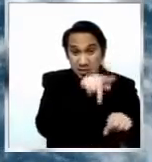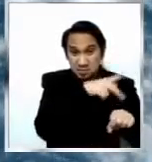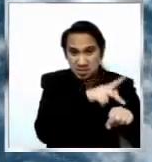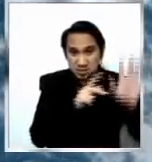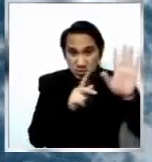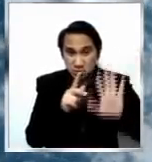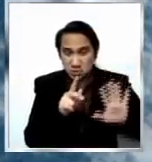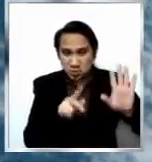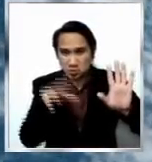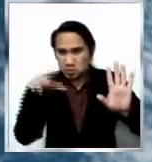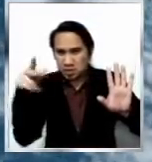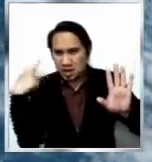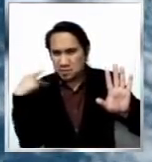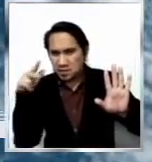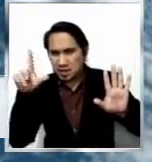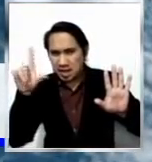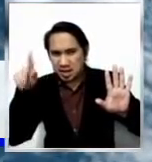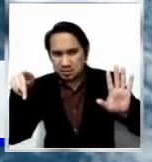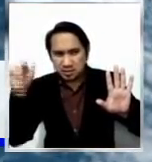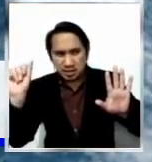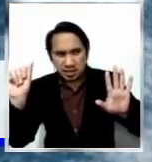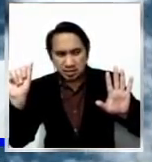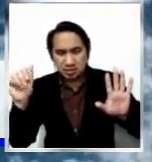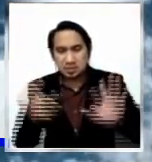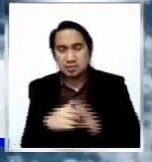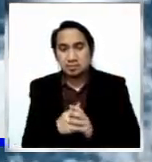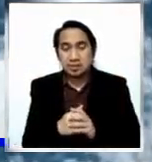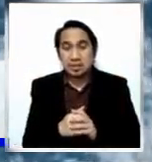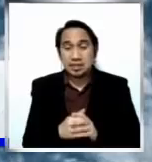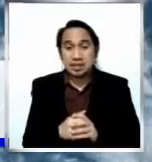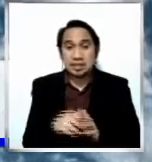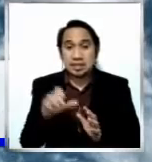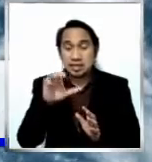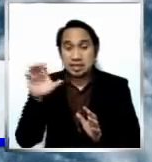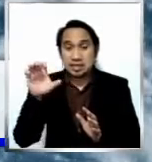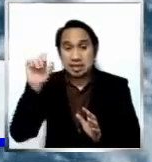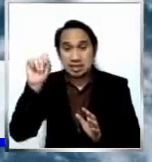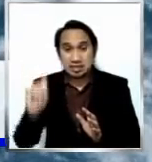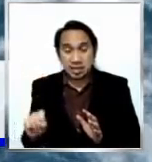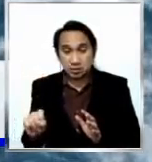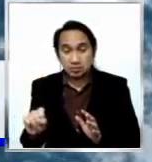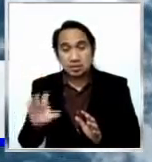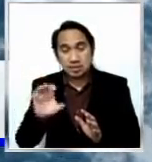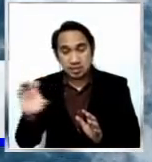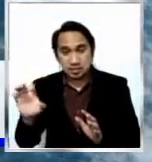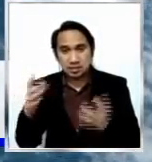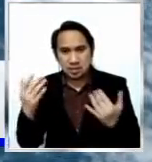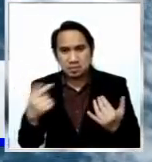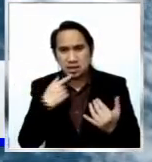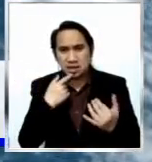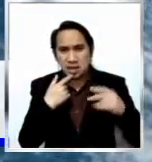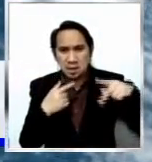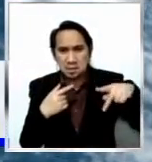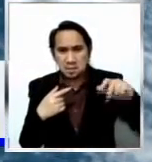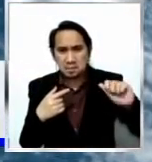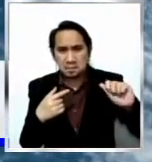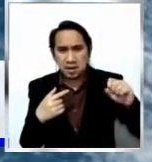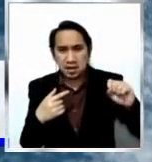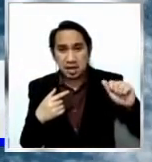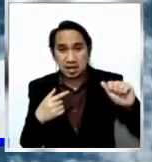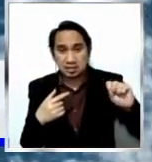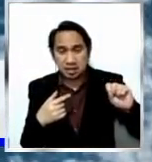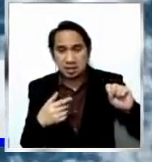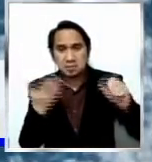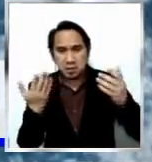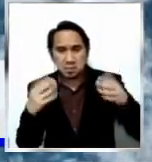1,335 kilometers east-southeast ng hinatuan Surigao del Sur. Ayon sa pag-asa, posible itong pumasok sa PAR bukas ng